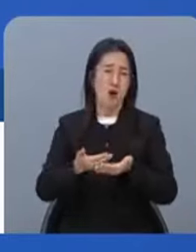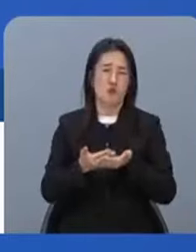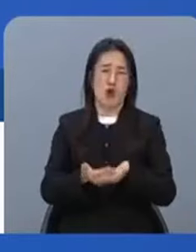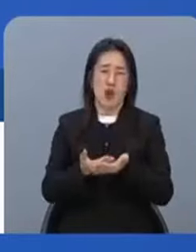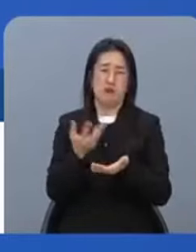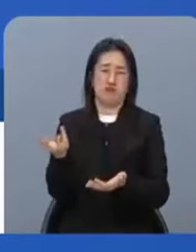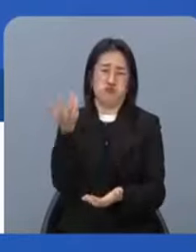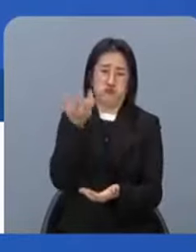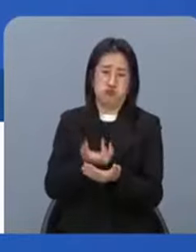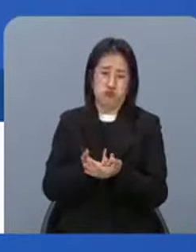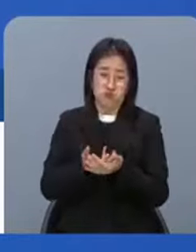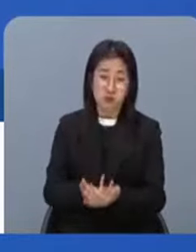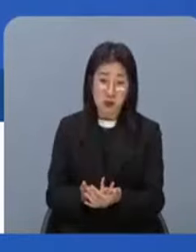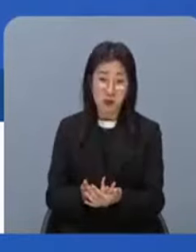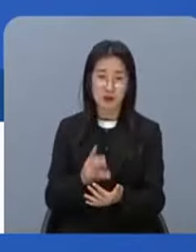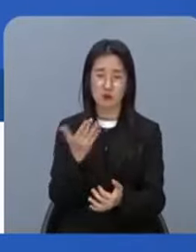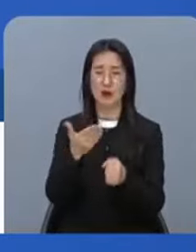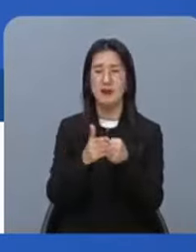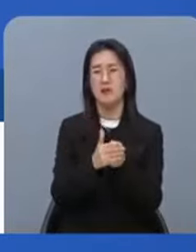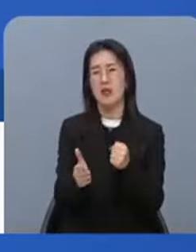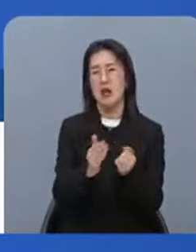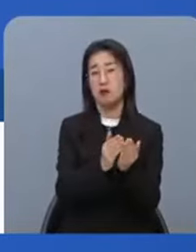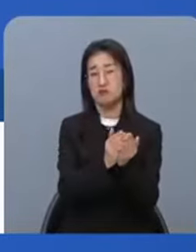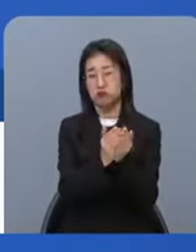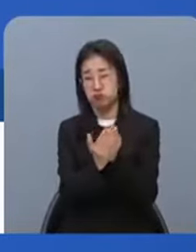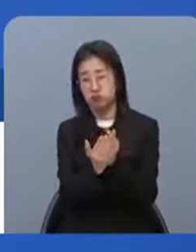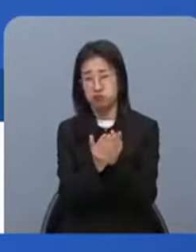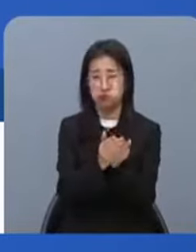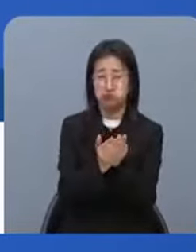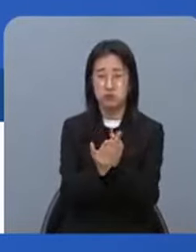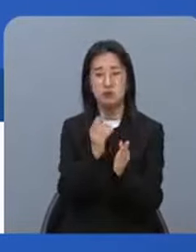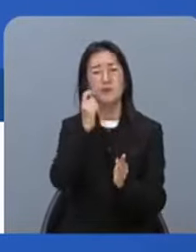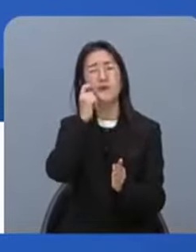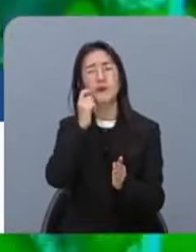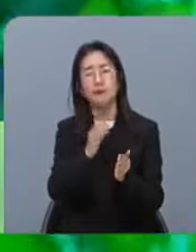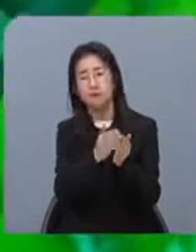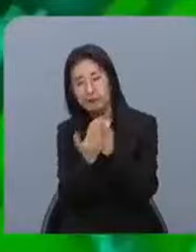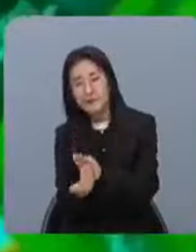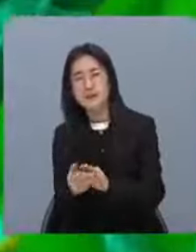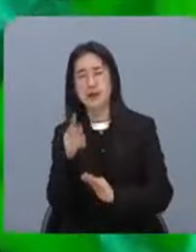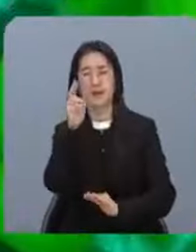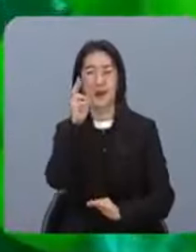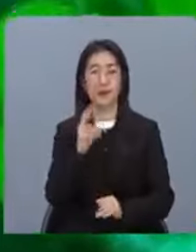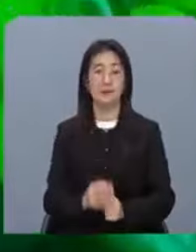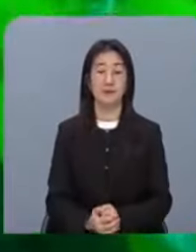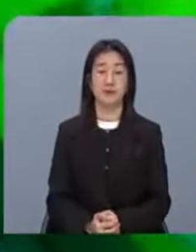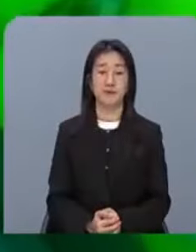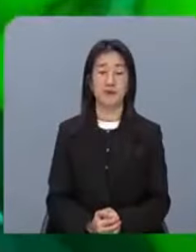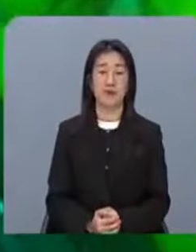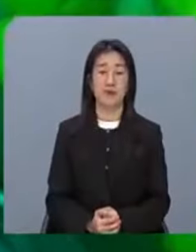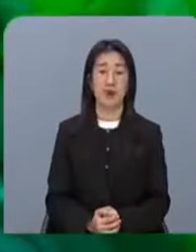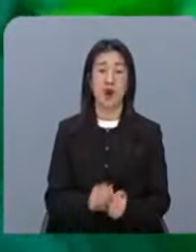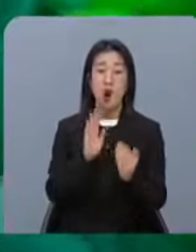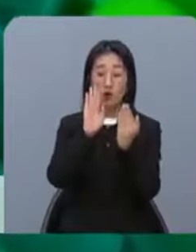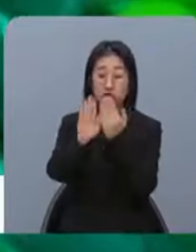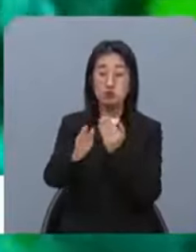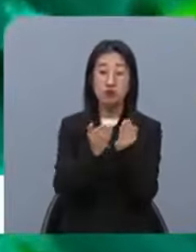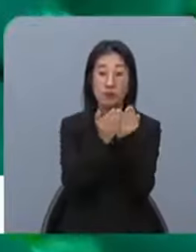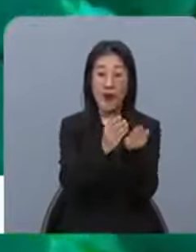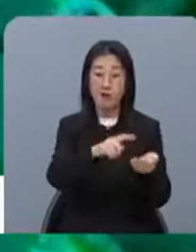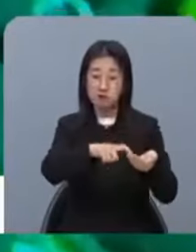어획량이 금성호의 복원성 상실의 어떤 원인이 되었는가. 해경은 추후 선체를 인양한